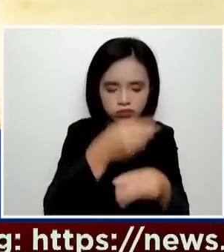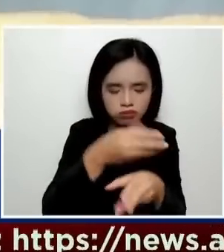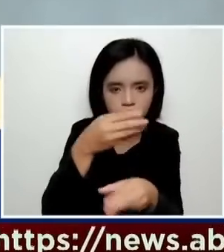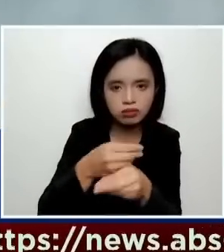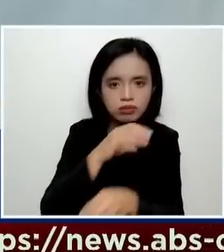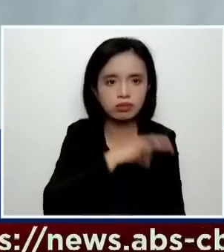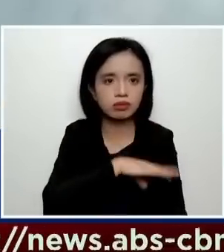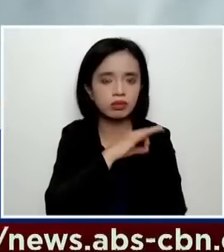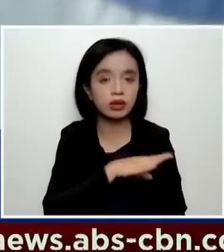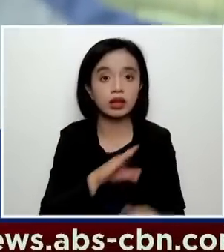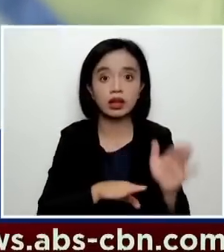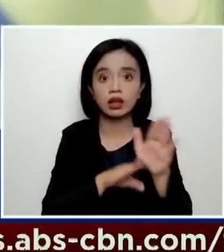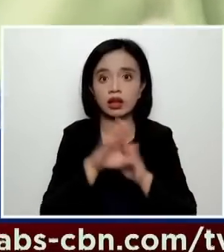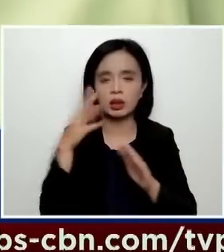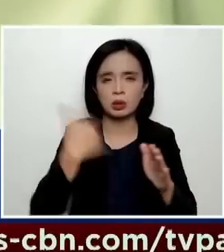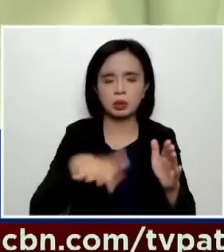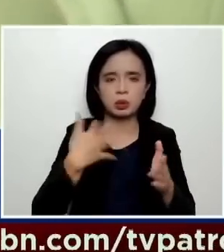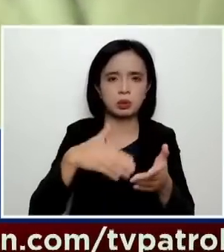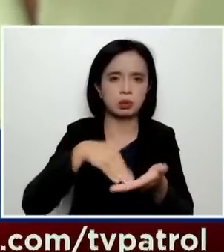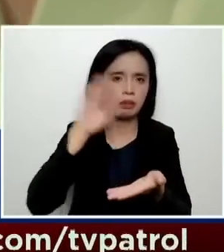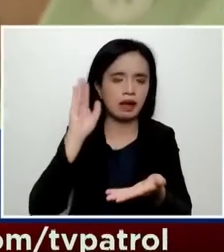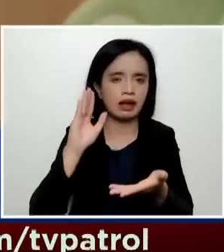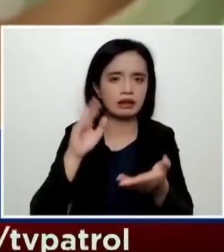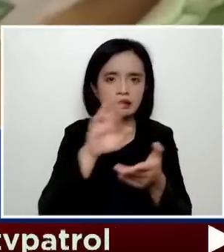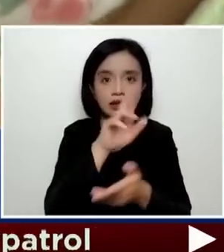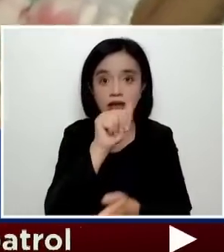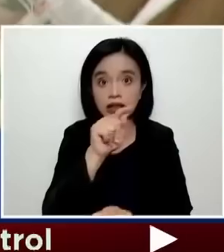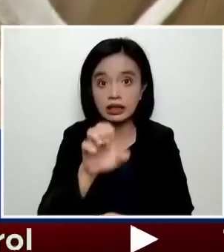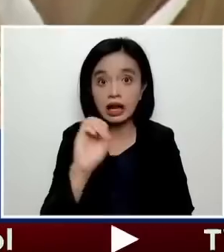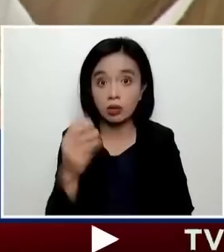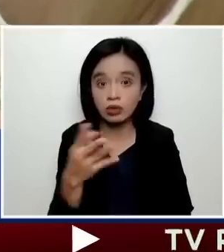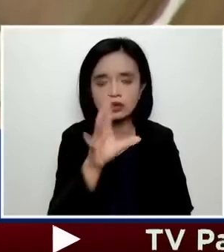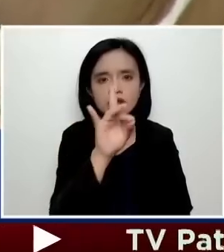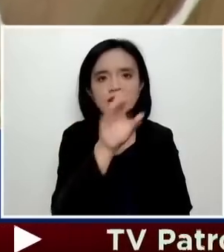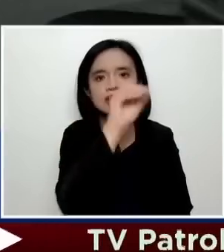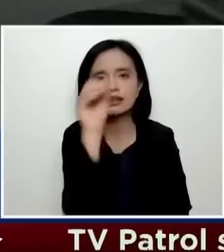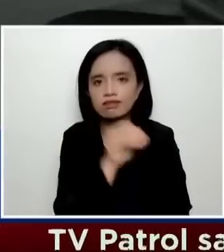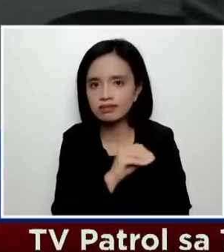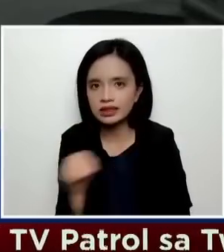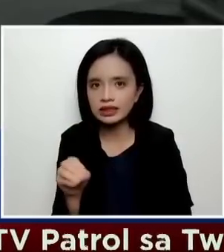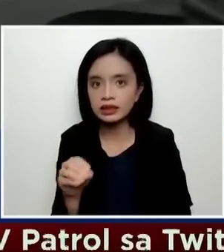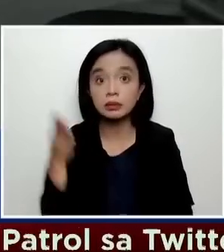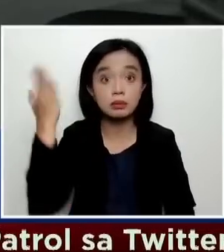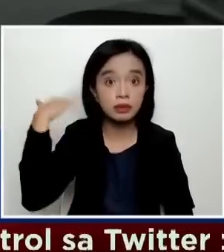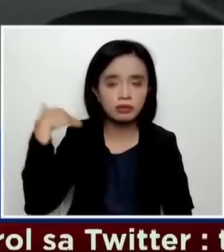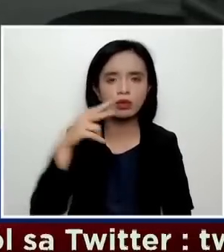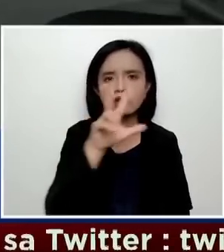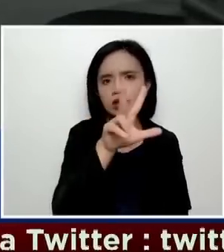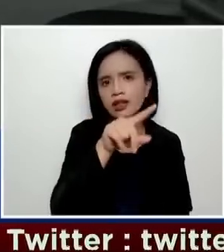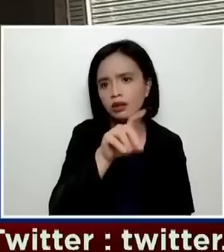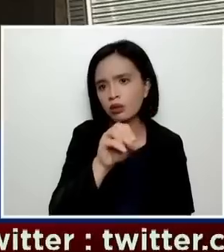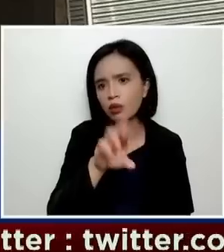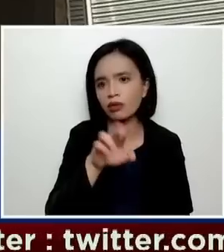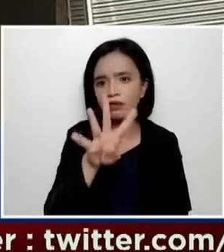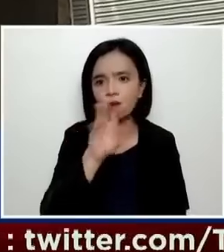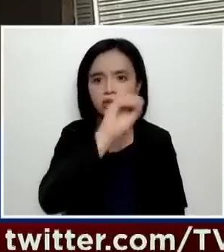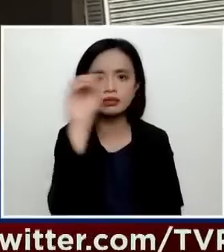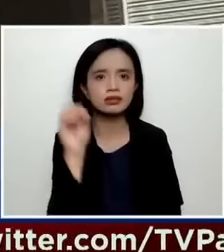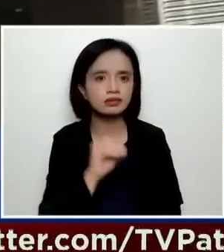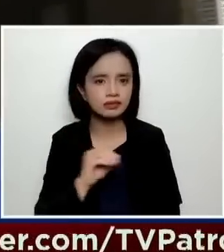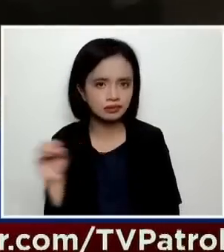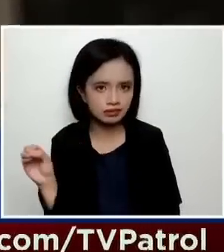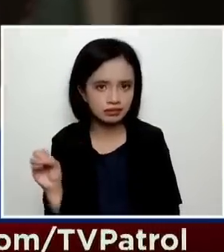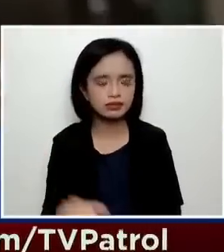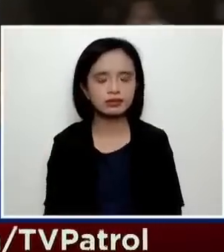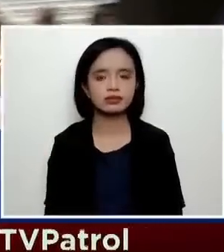kasi ang inflation rate na nananatiling lagpas 8% mula sa dating 3 o 4%.